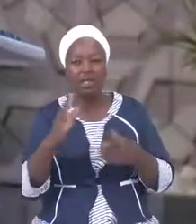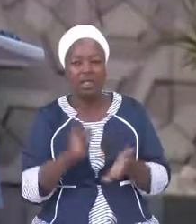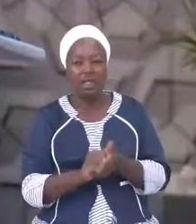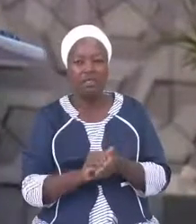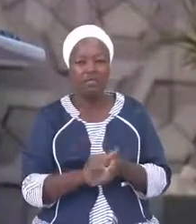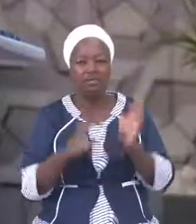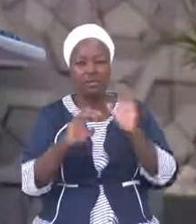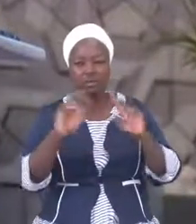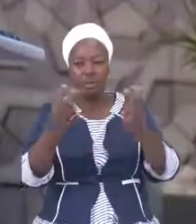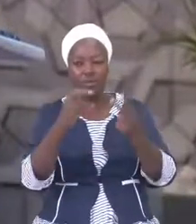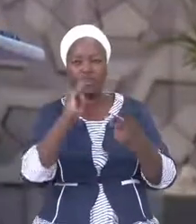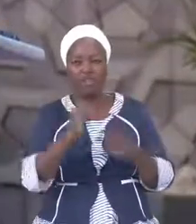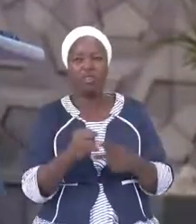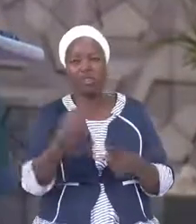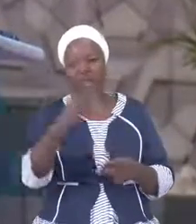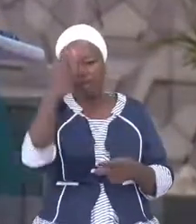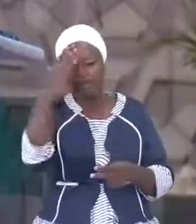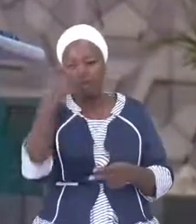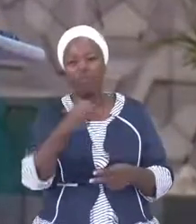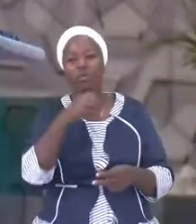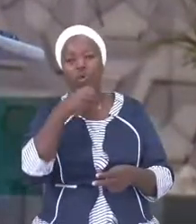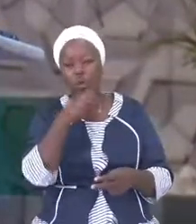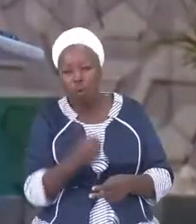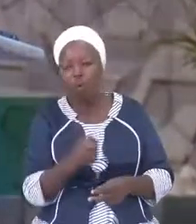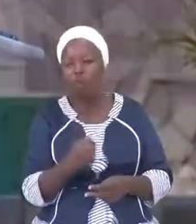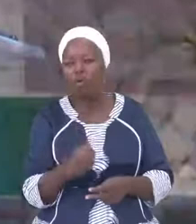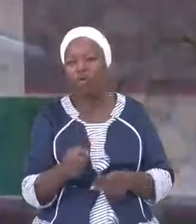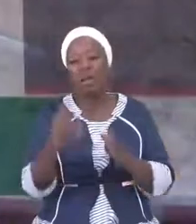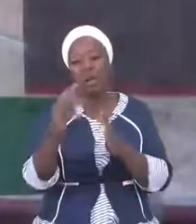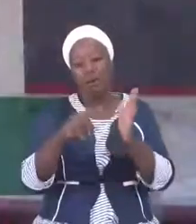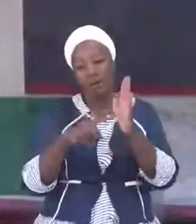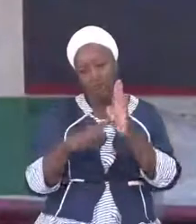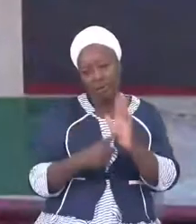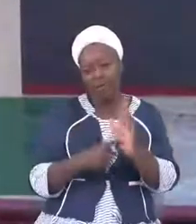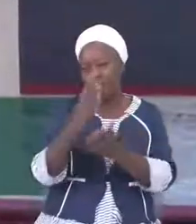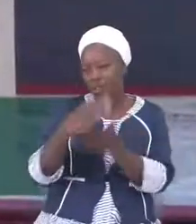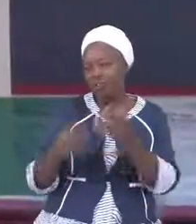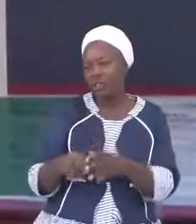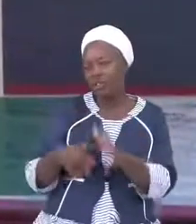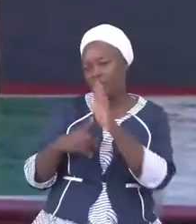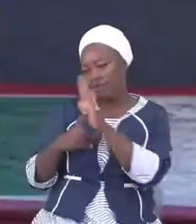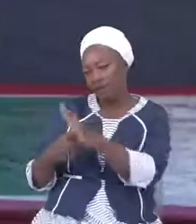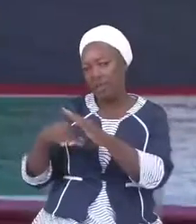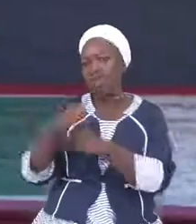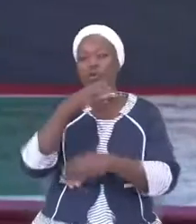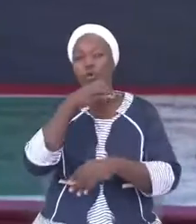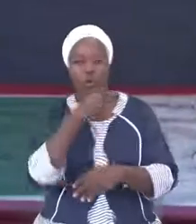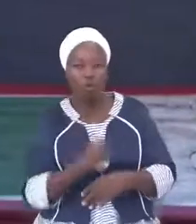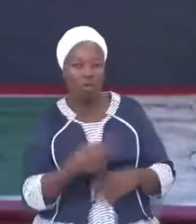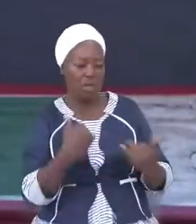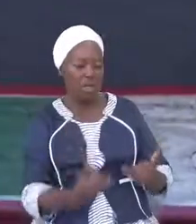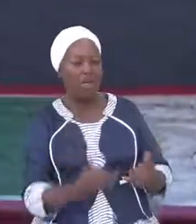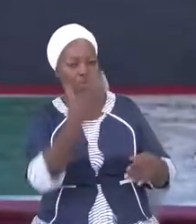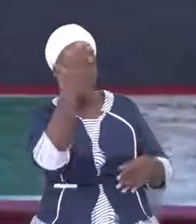de l'ancienne révélation. Et quelque chose qui était révélé dans l'Ancien Testament,